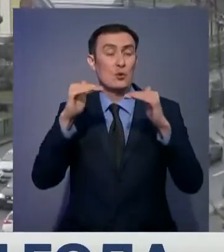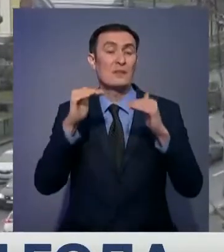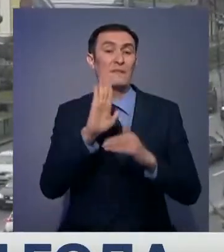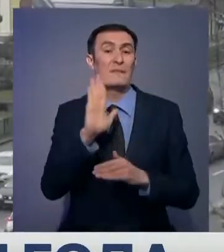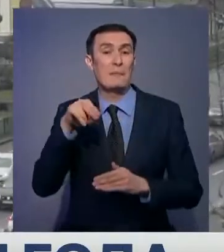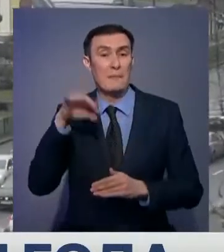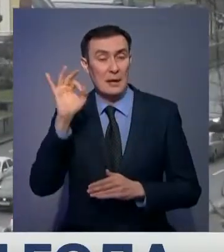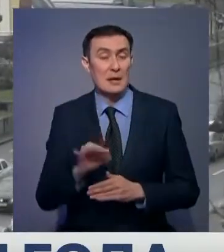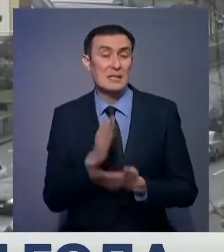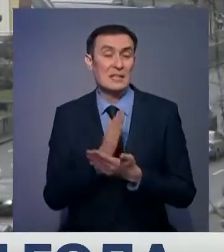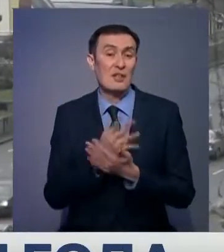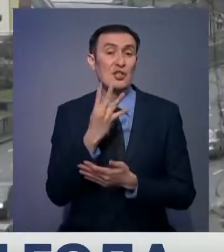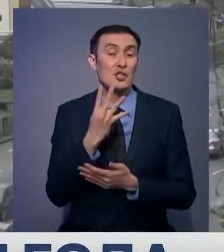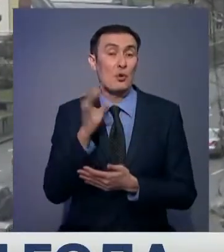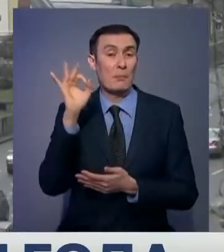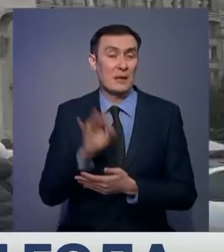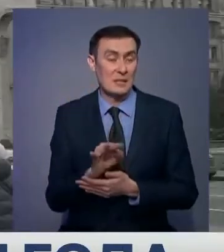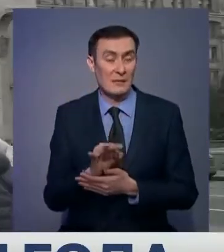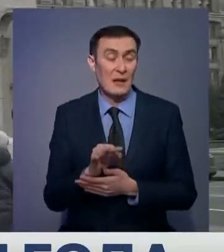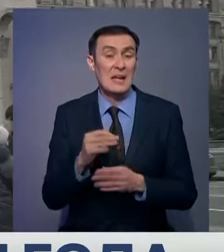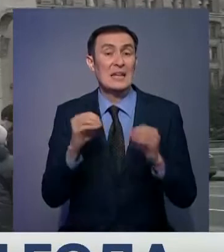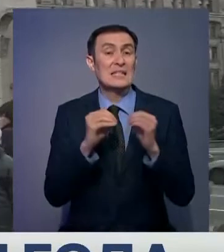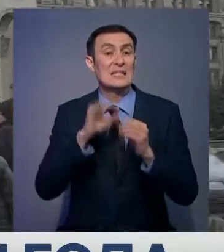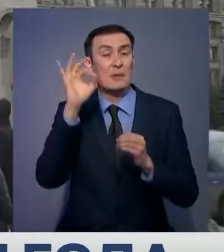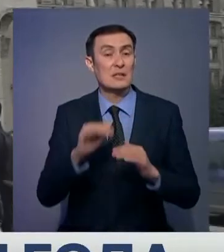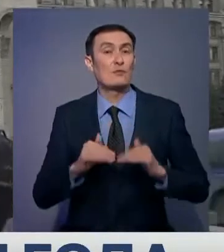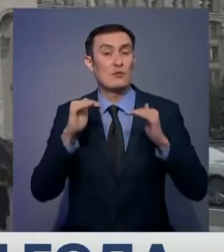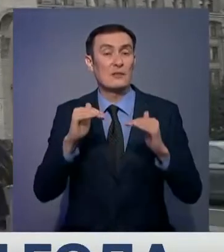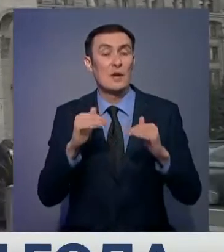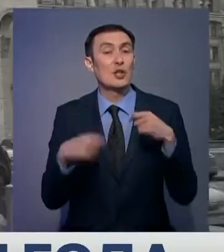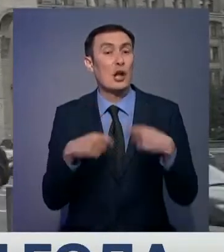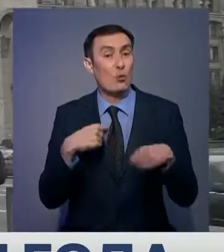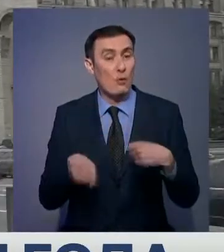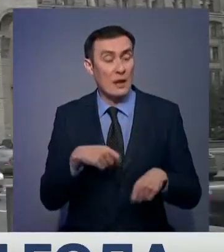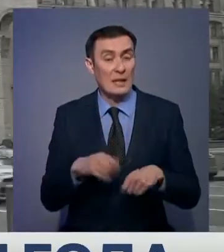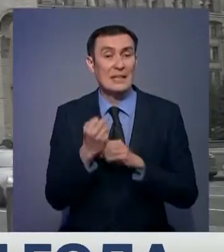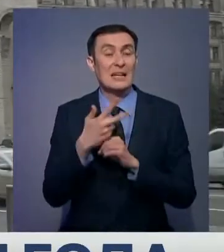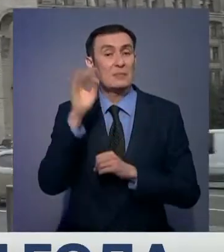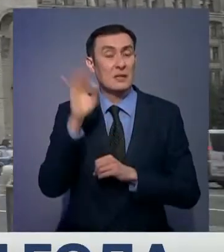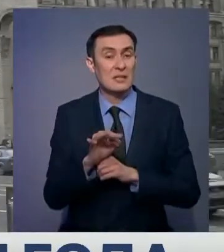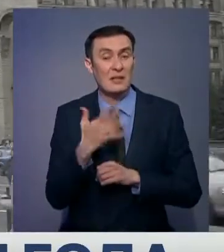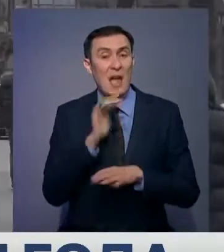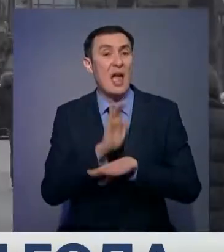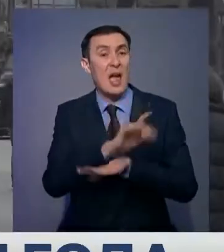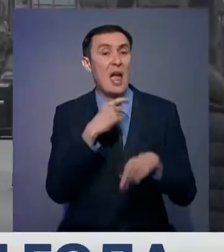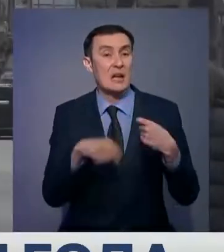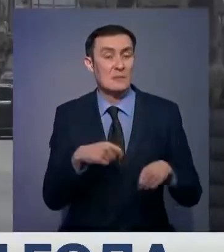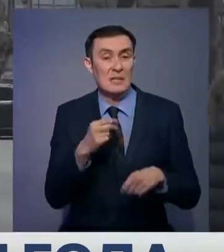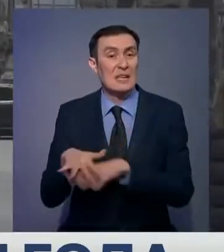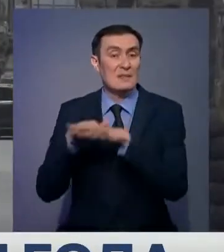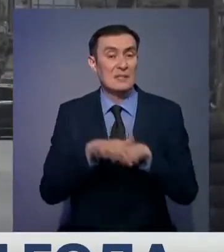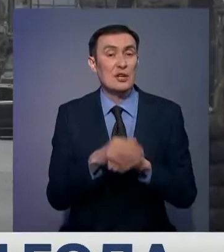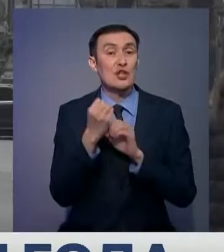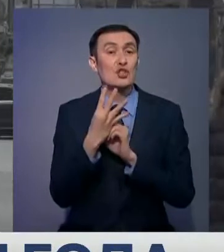уходящем году составил чуть более 4%. На 10% выросла розничная торговля, на 13% экспорт и инвестиции